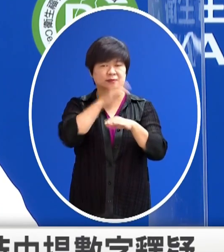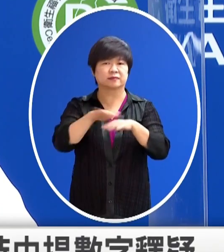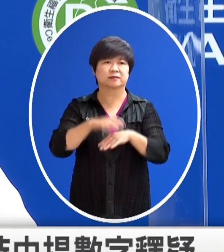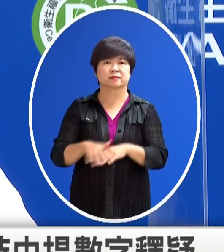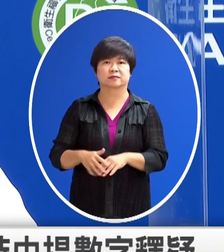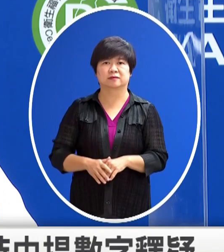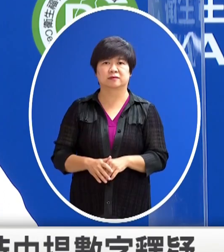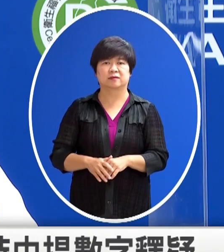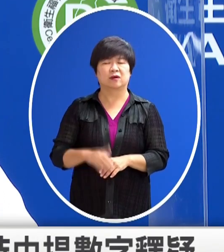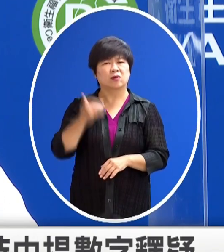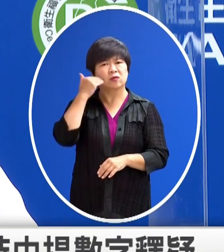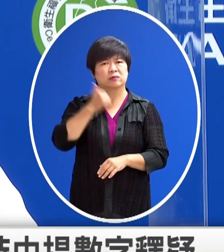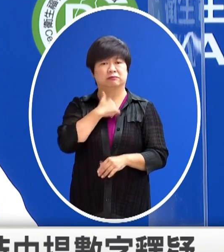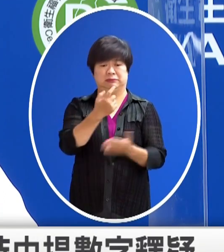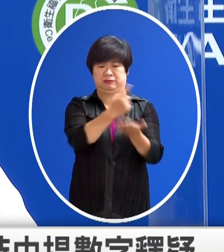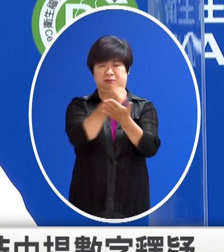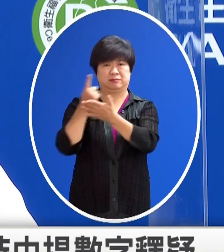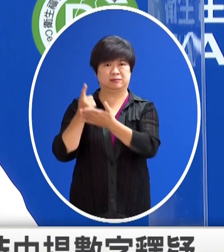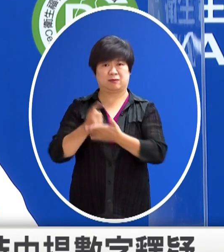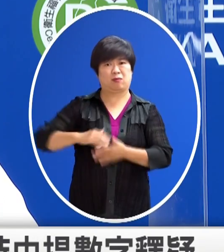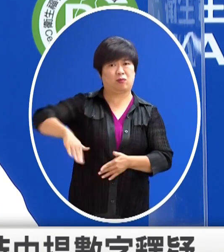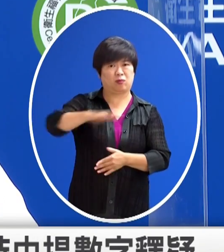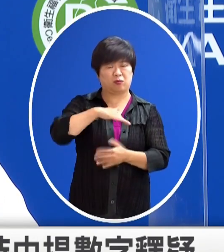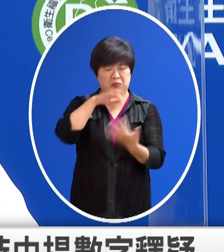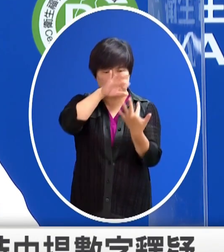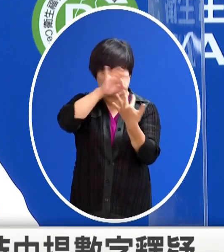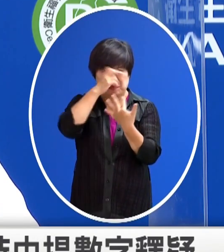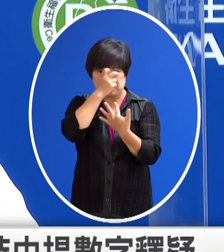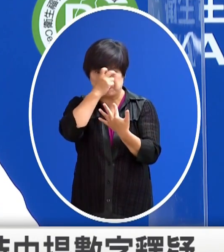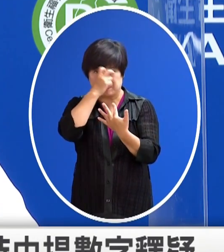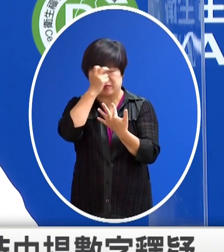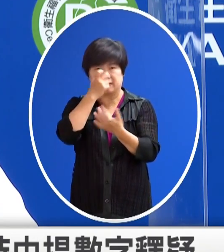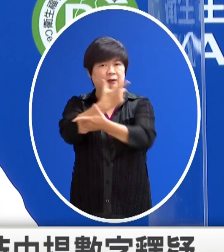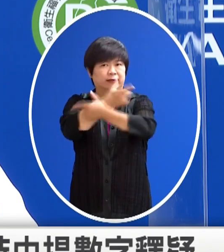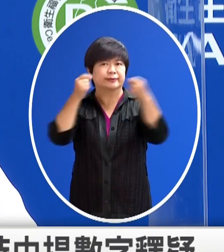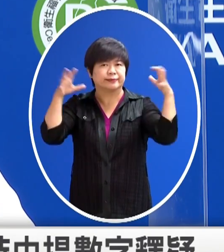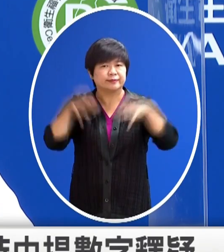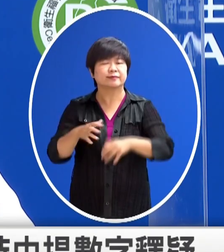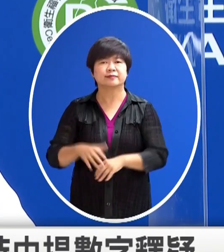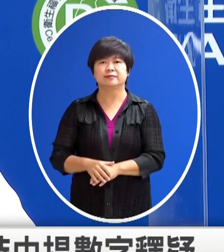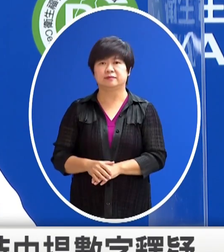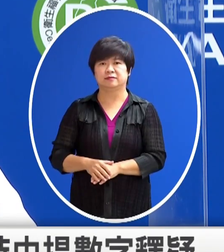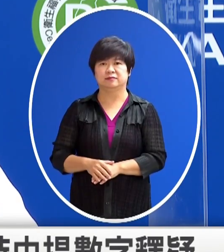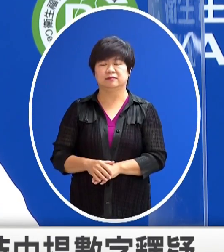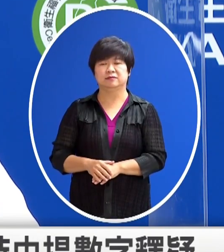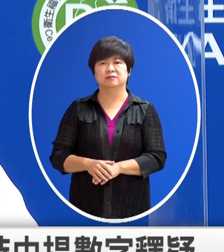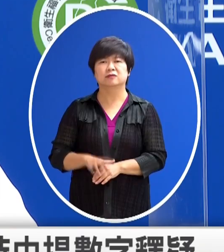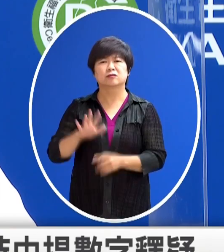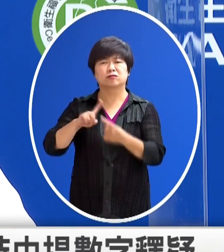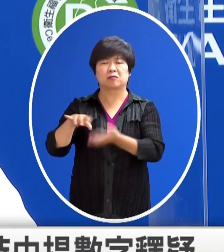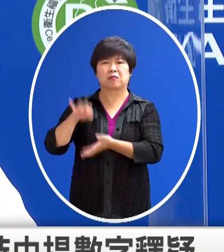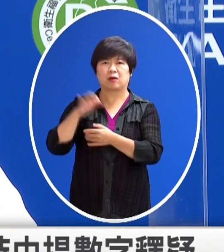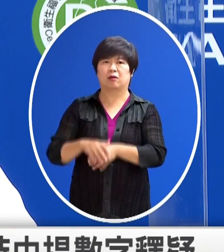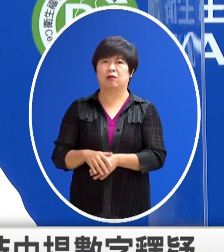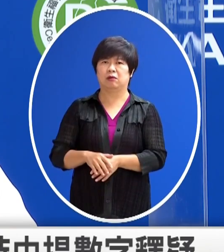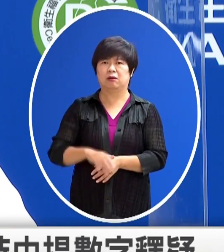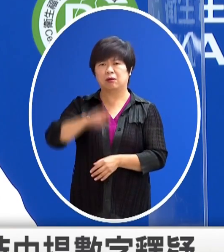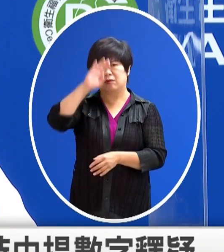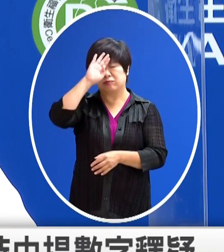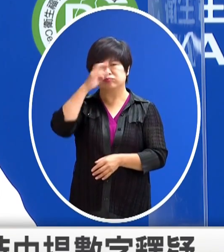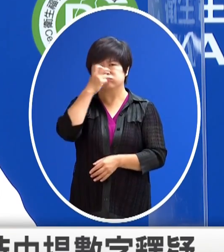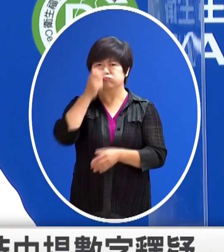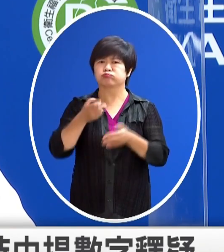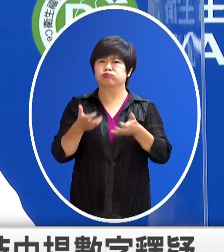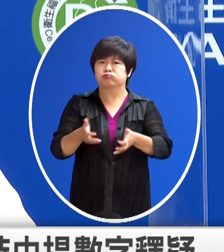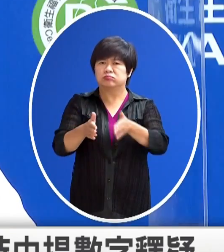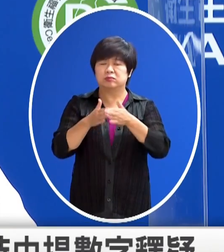的普筛就是对于没有症状的一起筛嘛。好，那大家说多做一点，好，既然检疫很重要，我相信社会既